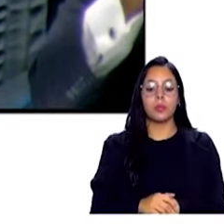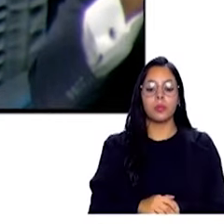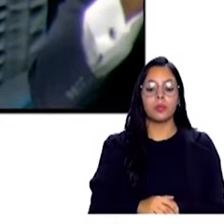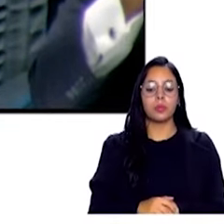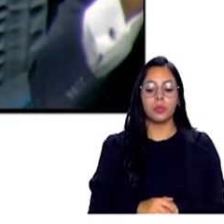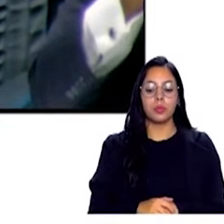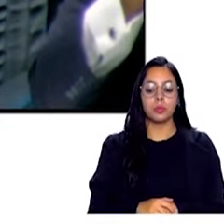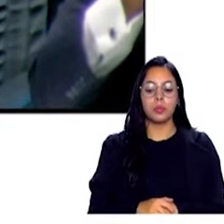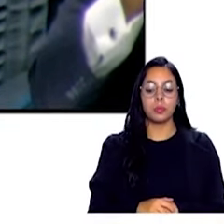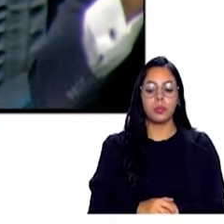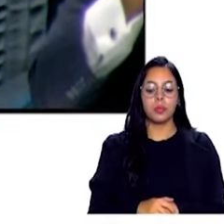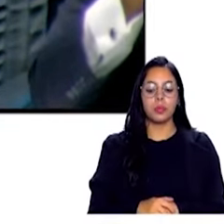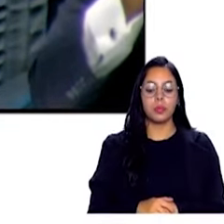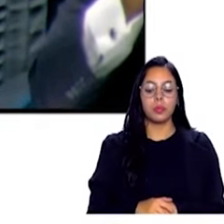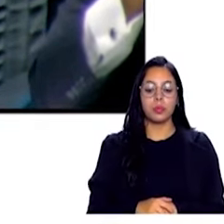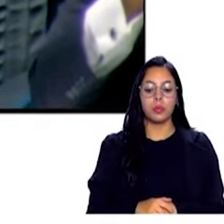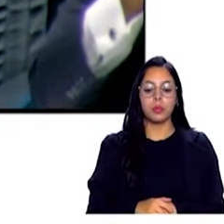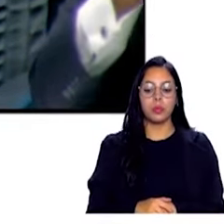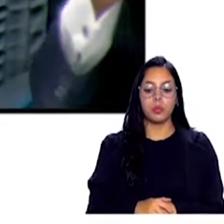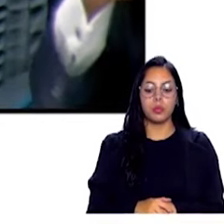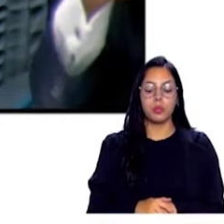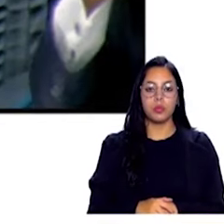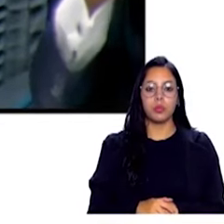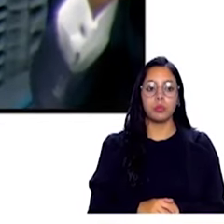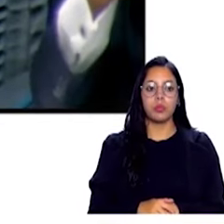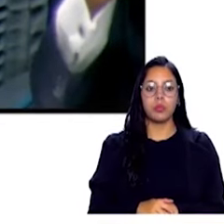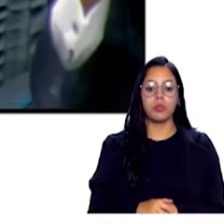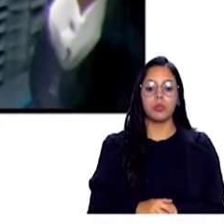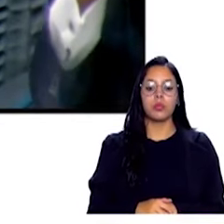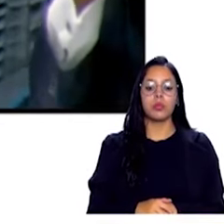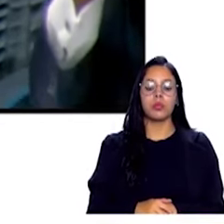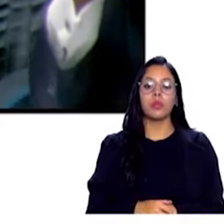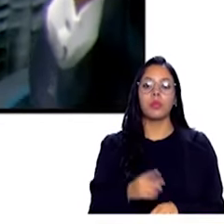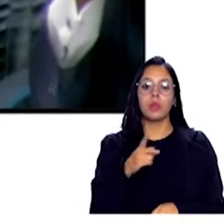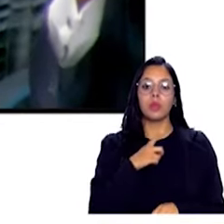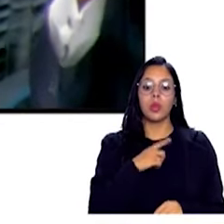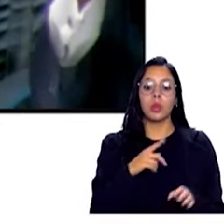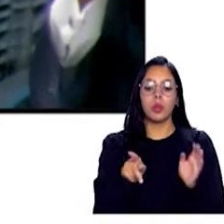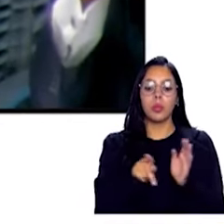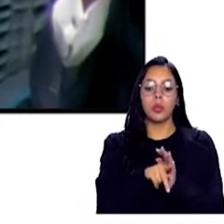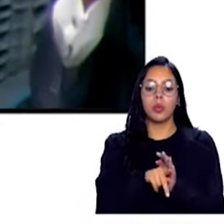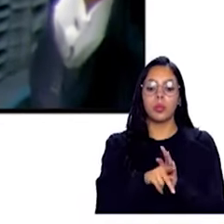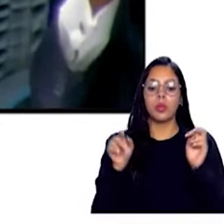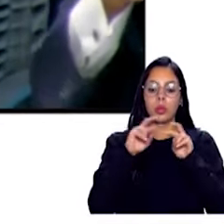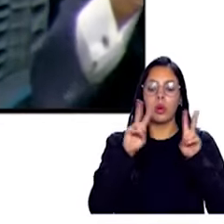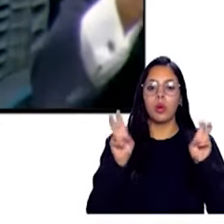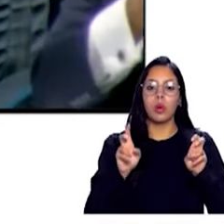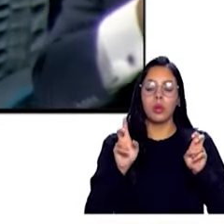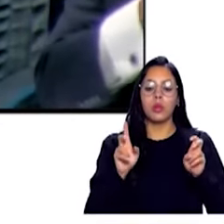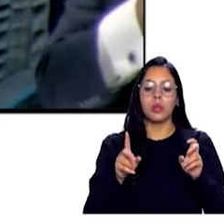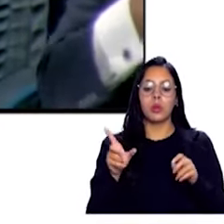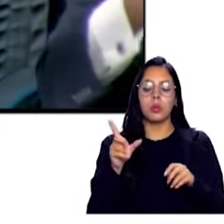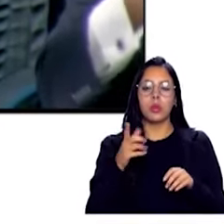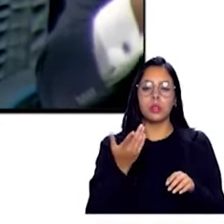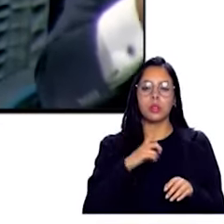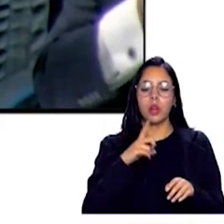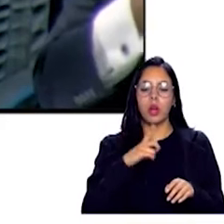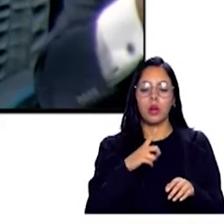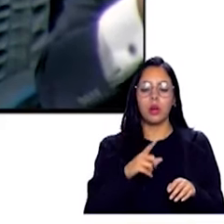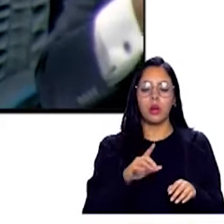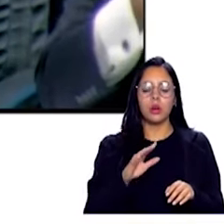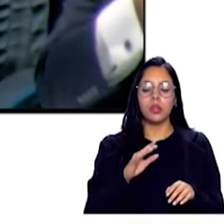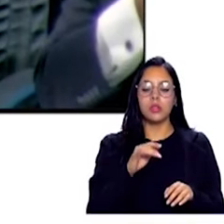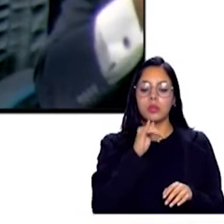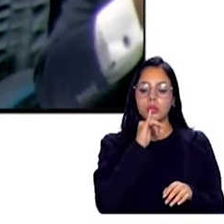de la Convention européenne des droits de l'homme ça nécessite sor l'a DIT tout à l'heure un dialogue